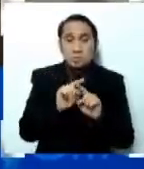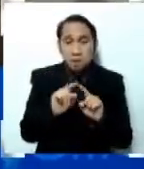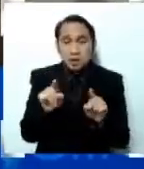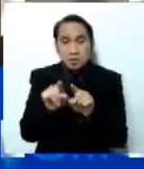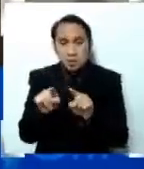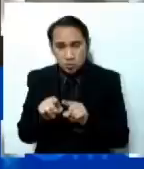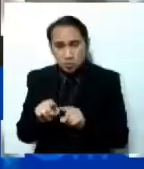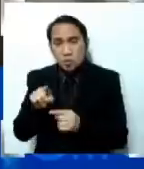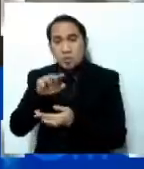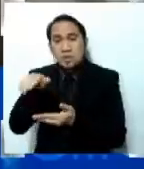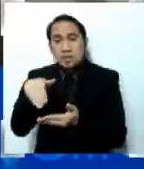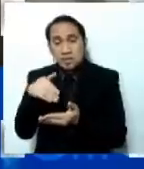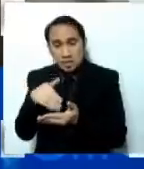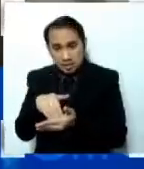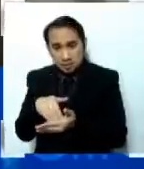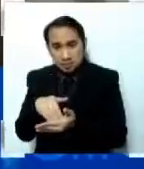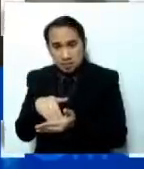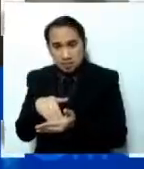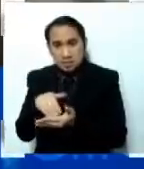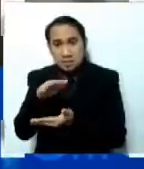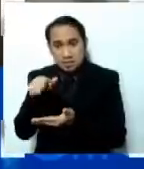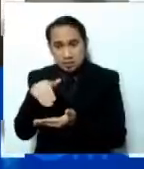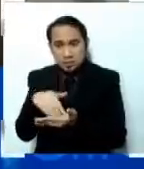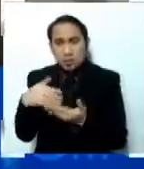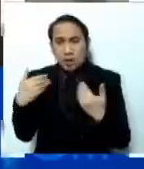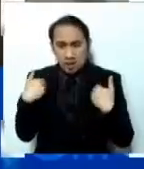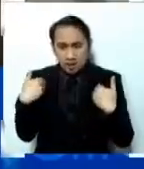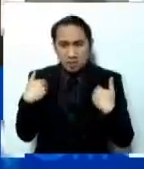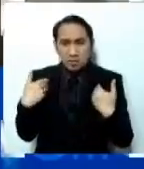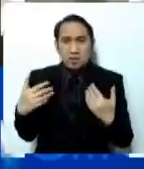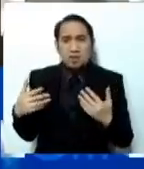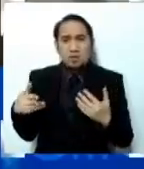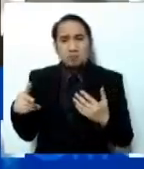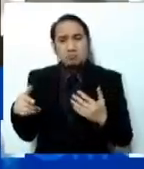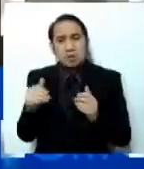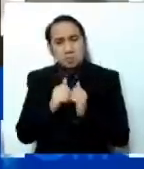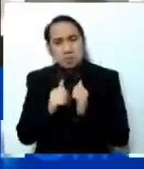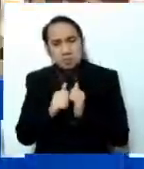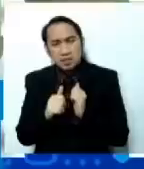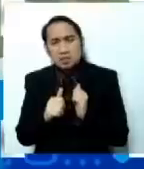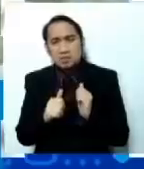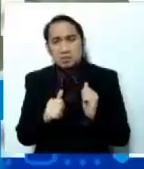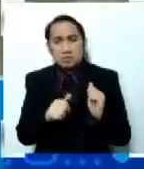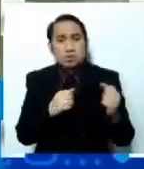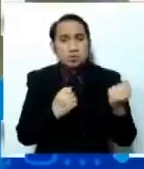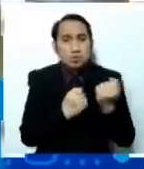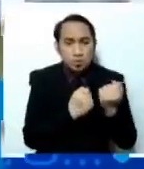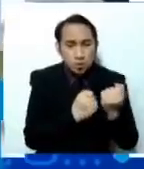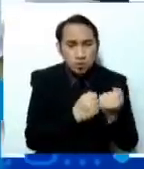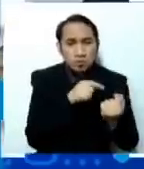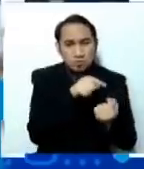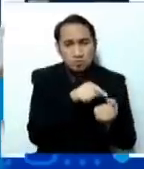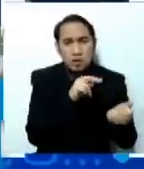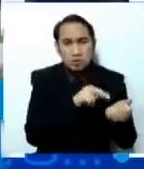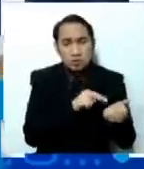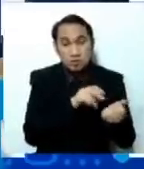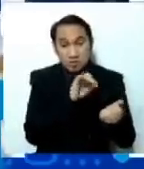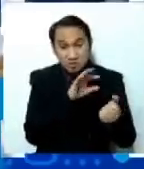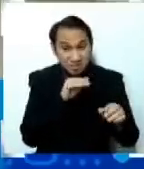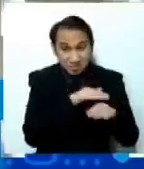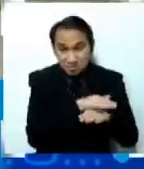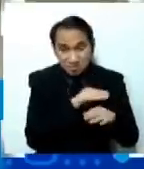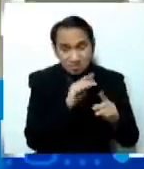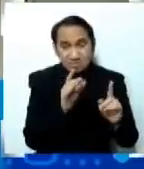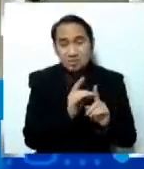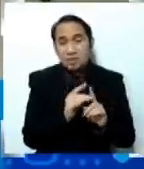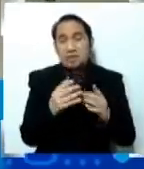ay merong nakaabang na health facility to support our infected health workers. Bukod dyan, dapat din daw pagtuunan ng pansin